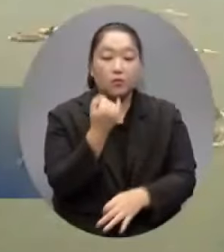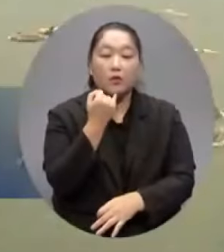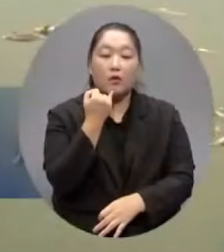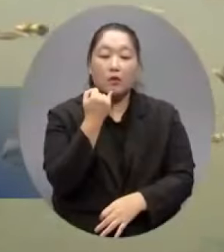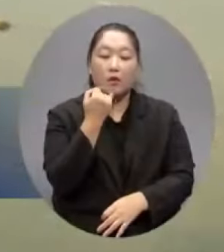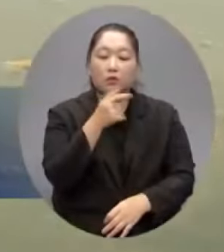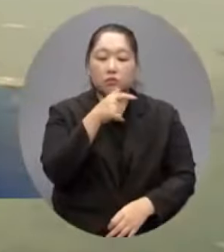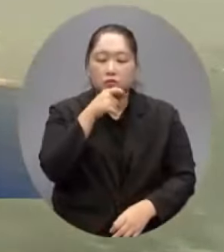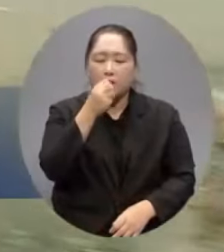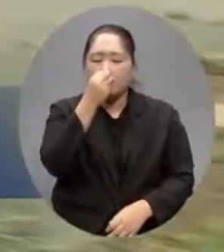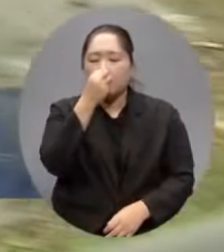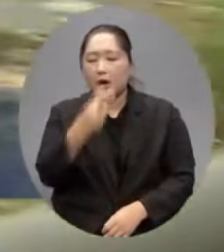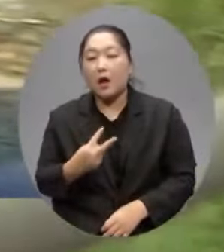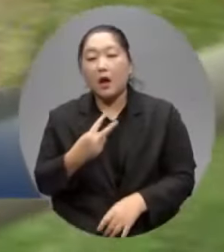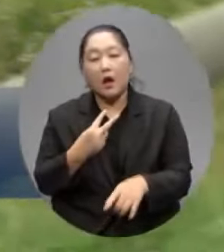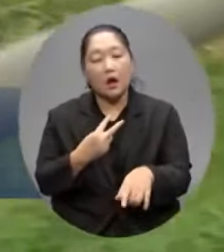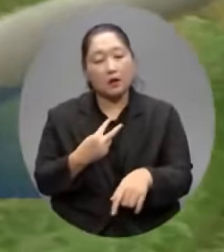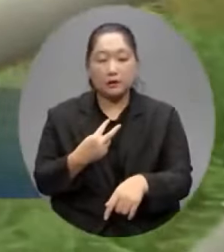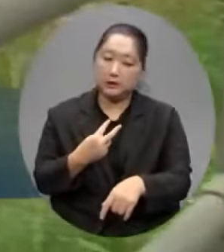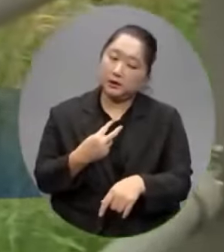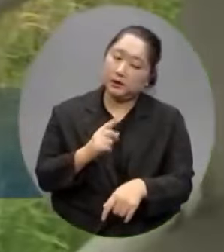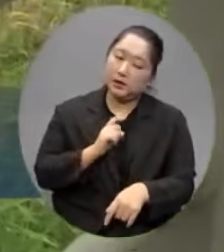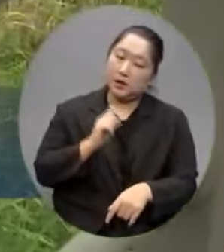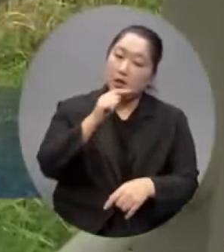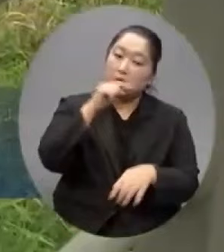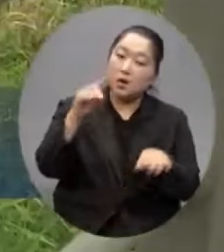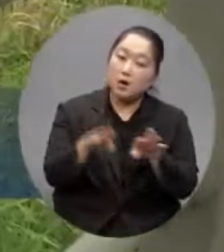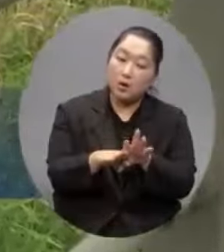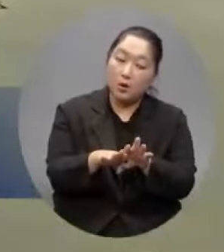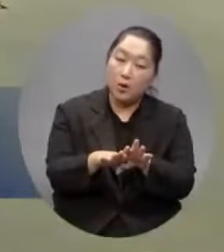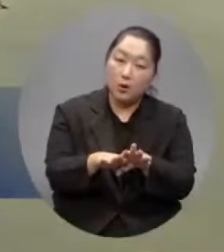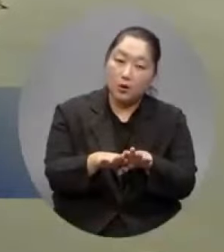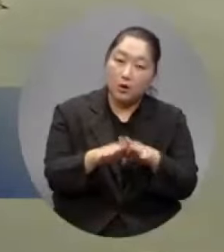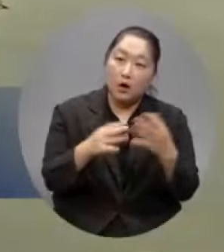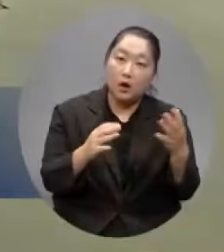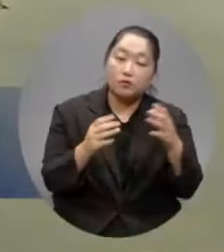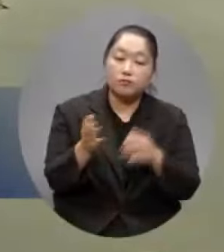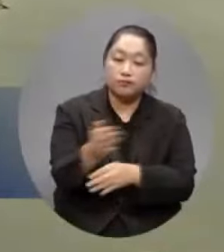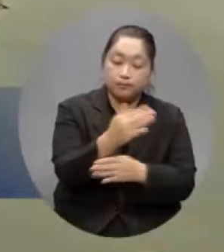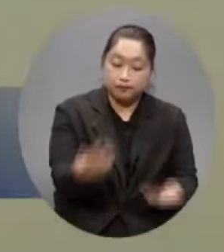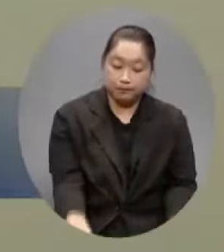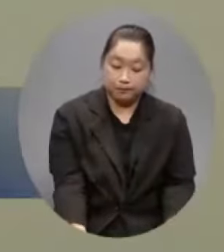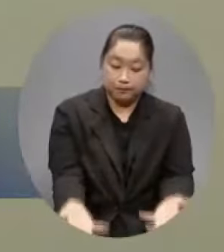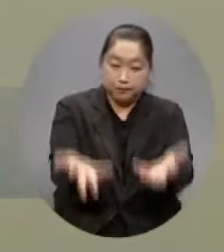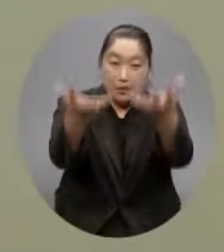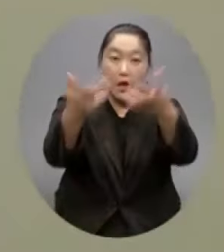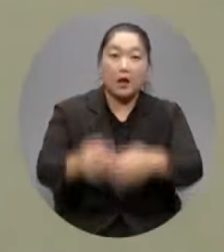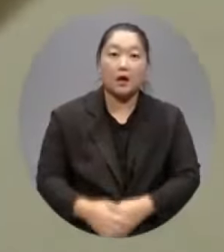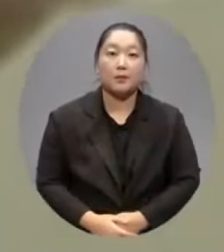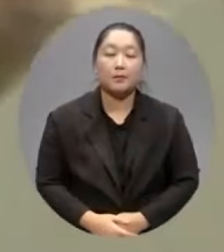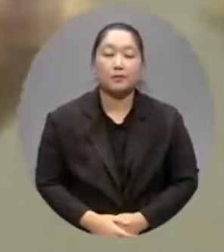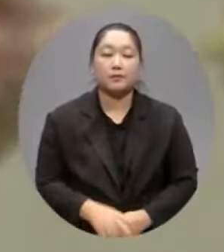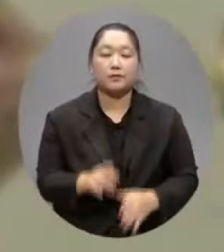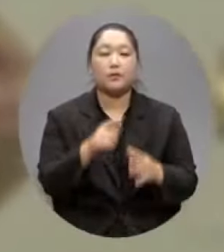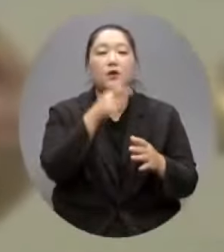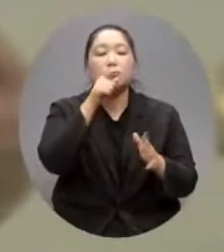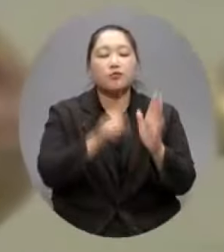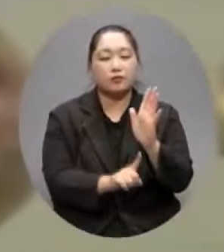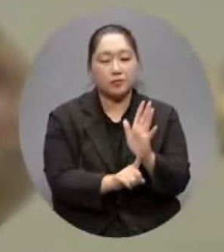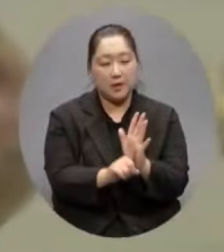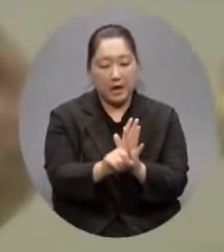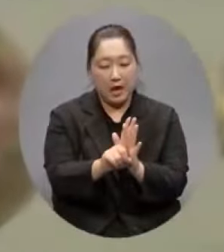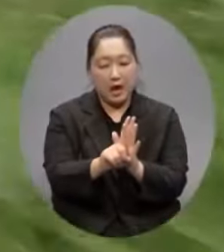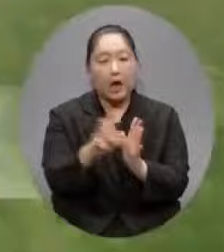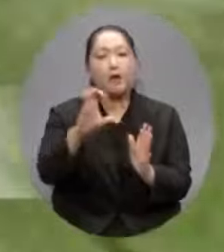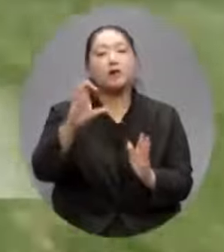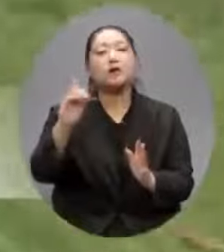냄새가 되게 많이 나기 시작을 했어요. 예, 그러더니 일요일 날 되니까 물고기가 이제 한 번에 떠버린 거예요. 수온이 오르면 물속의 산소량이